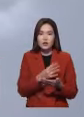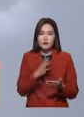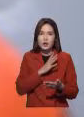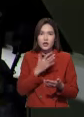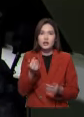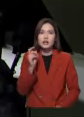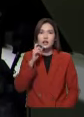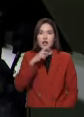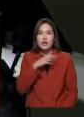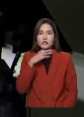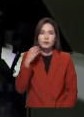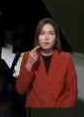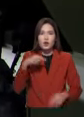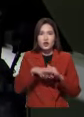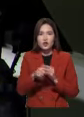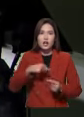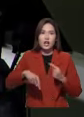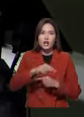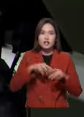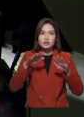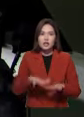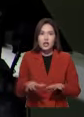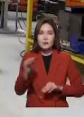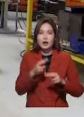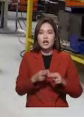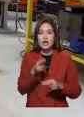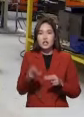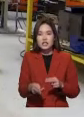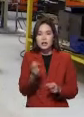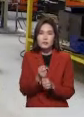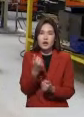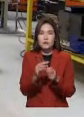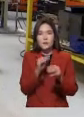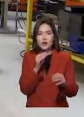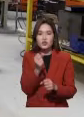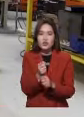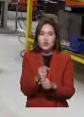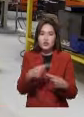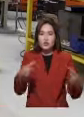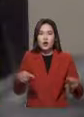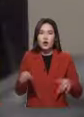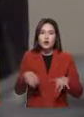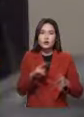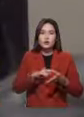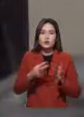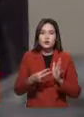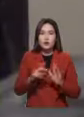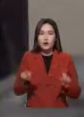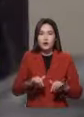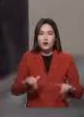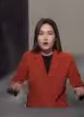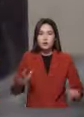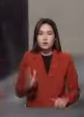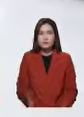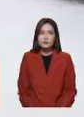шамамен 80% ішкі нарыққа, атап айтқанда темір жол машина жасау және оның құрамдас бөліктер үшін жеткізу жоспарланып отыр. Дәрбек